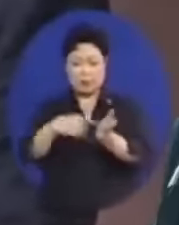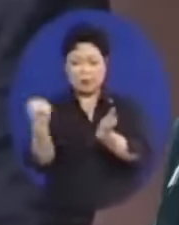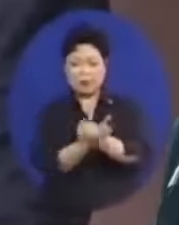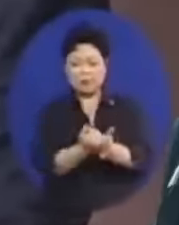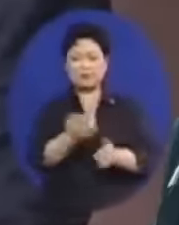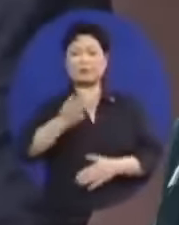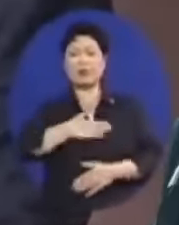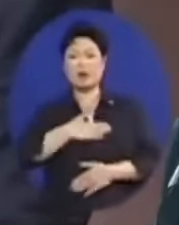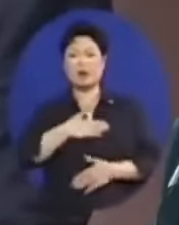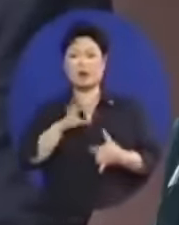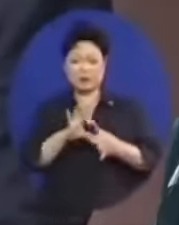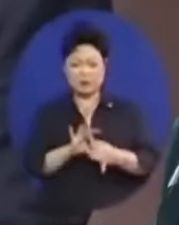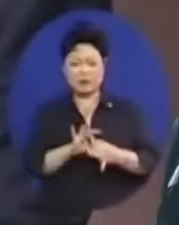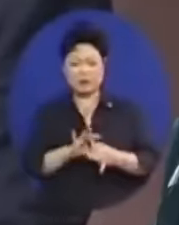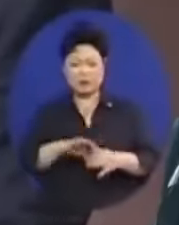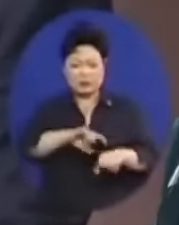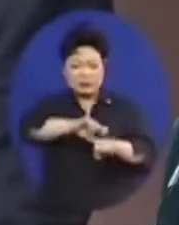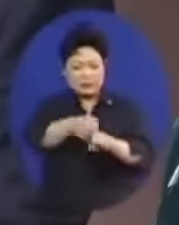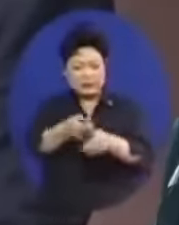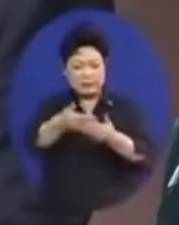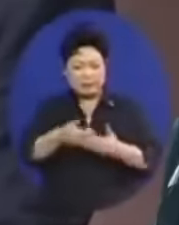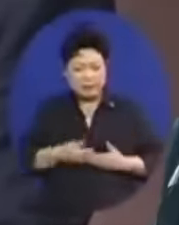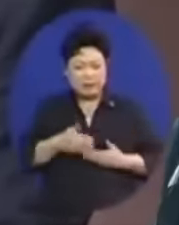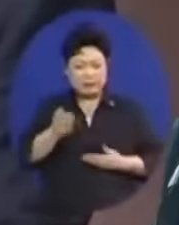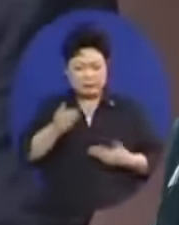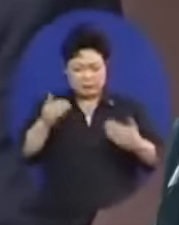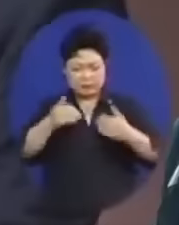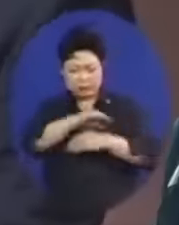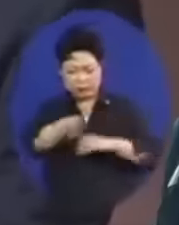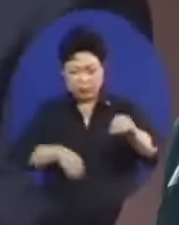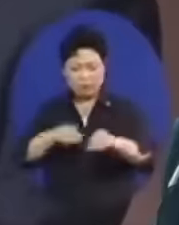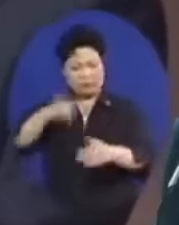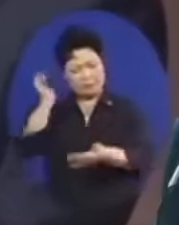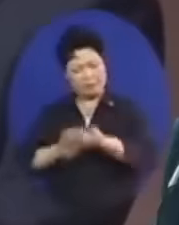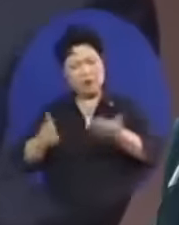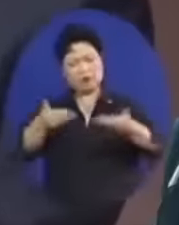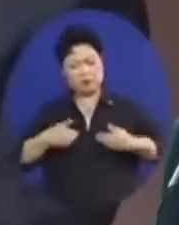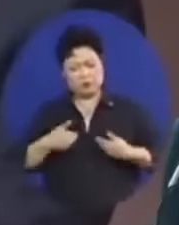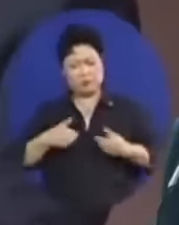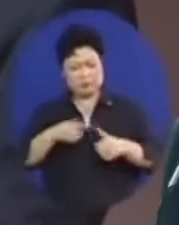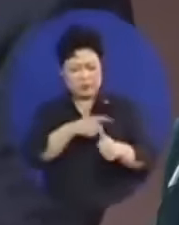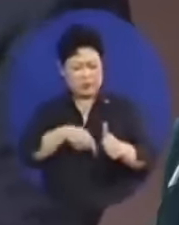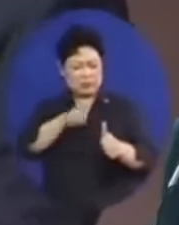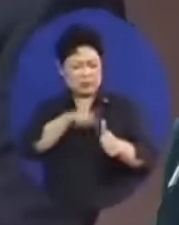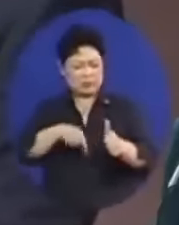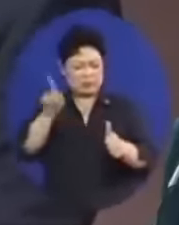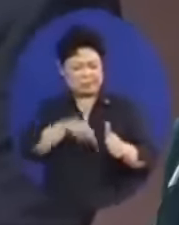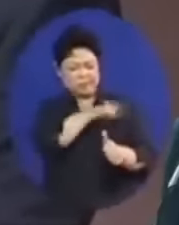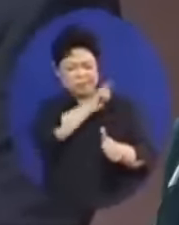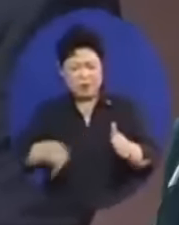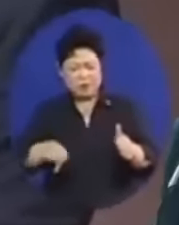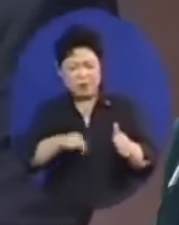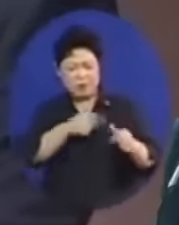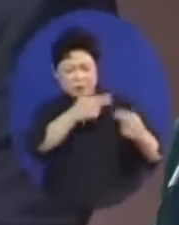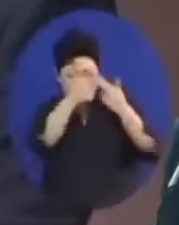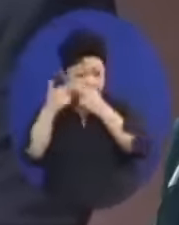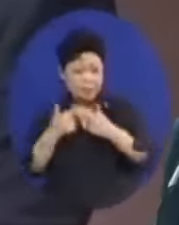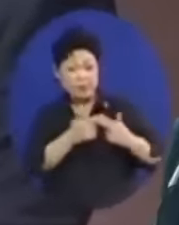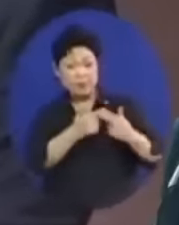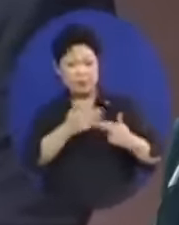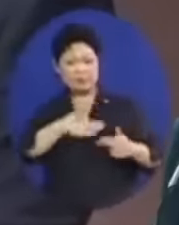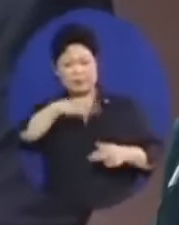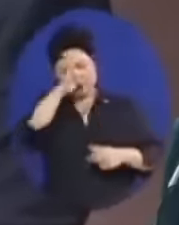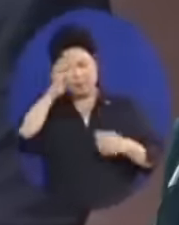나 징계를 받아 나에게 평화를 주기 위해서, 등허리가 갈갈이 찢어지고 매를 맞은 것은 내